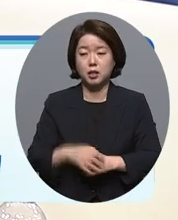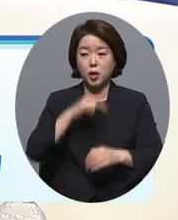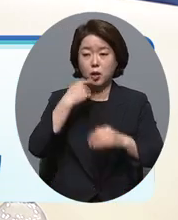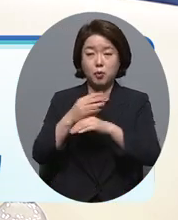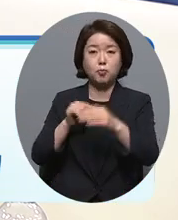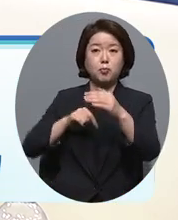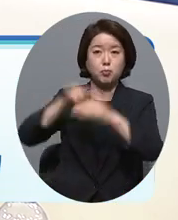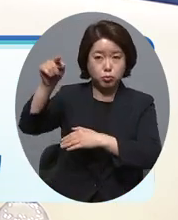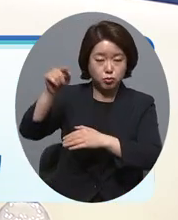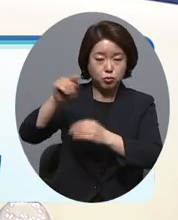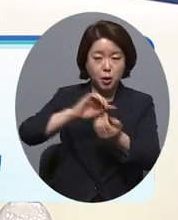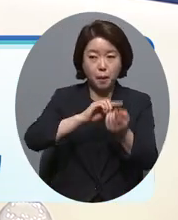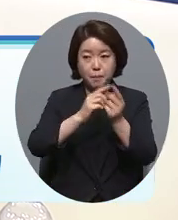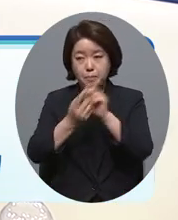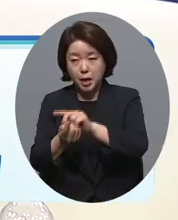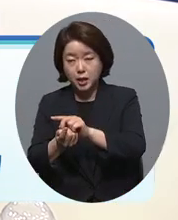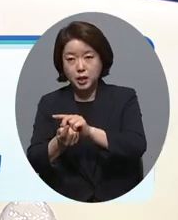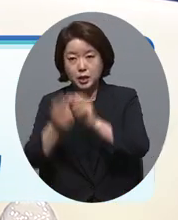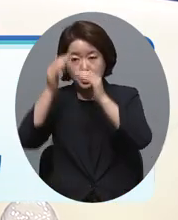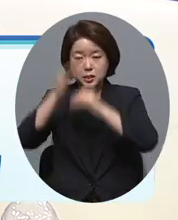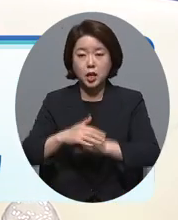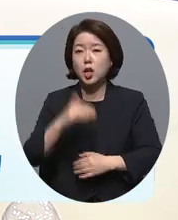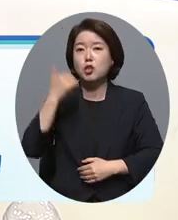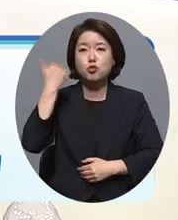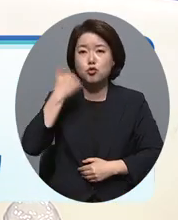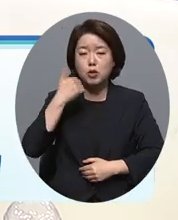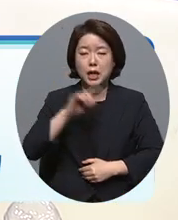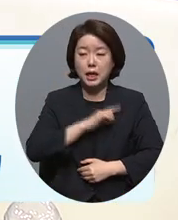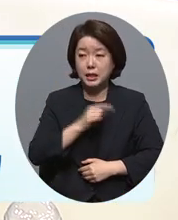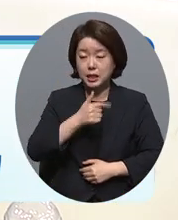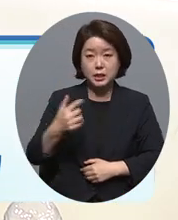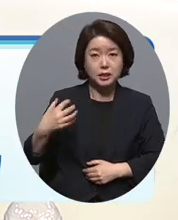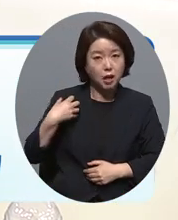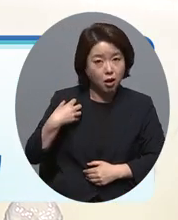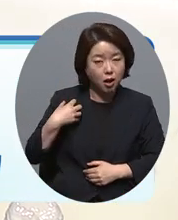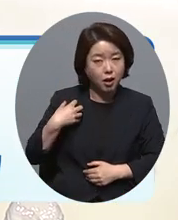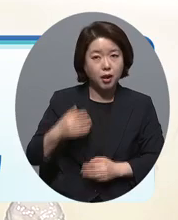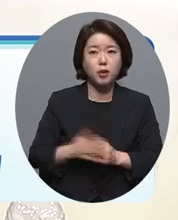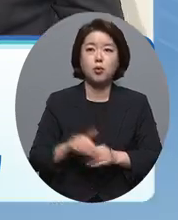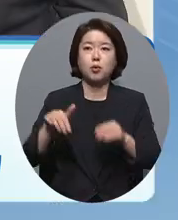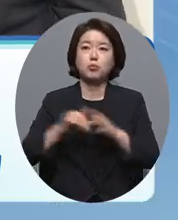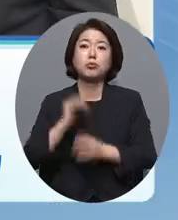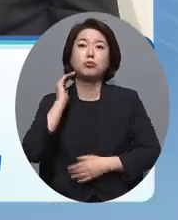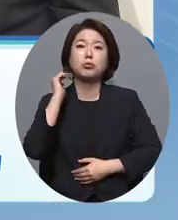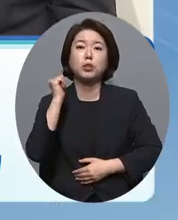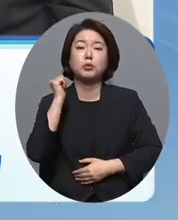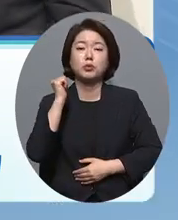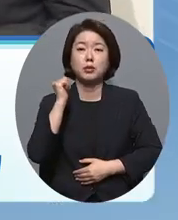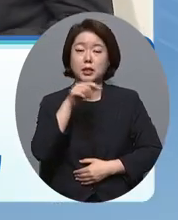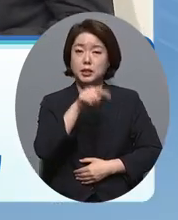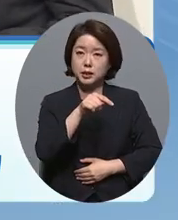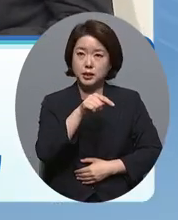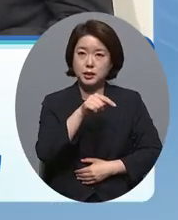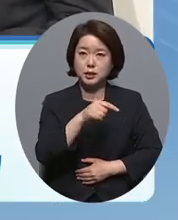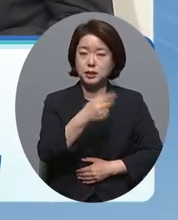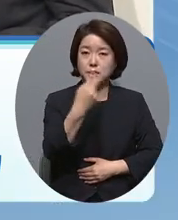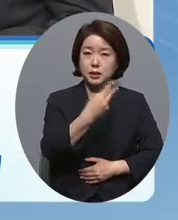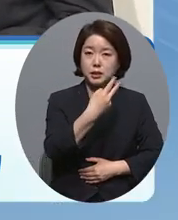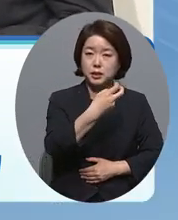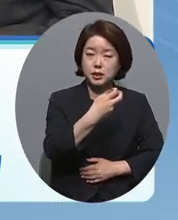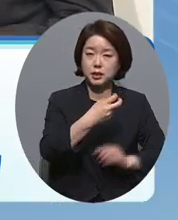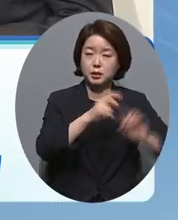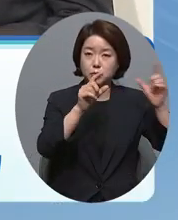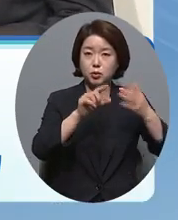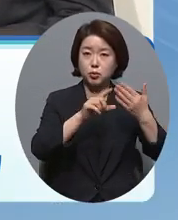월북이라고 전환되는 과정에서 누가 가장 큰 역할을 했죠 그다음에 이제 문재인 전 대통령 같은 경우는 그 2020년